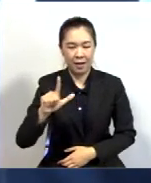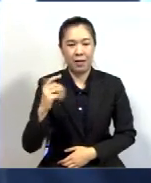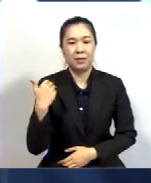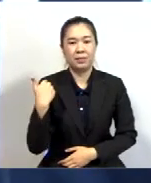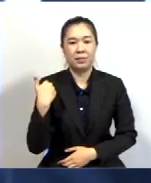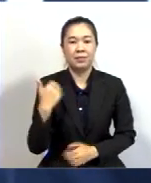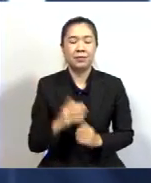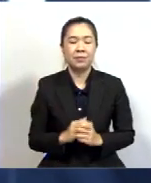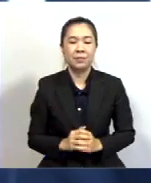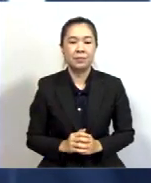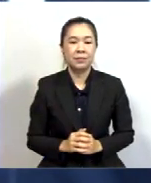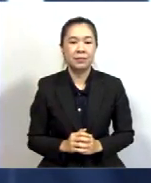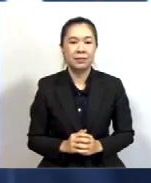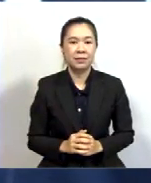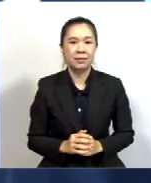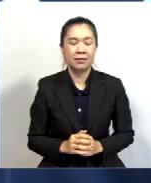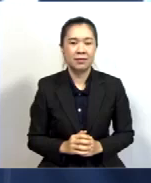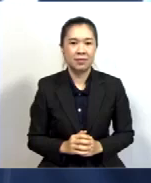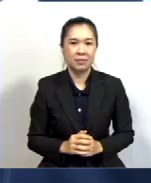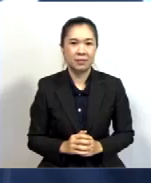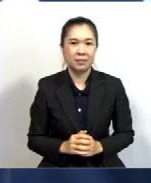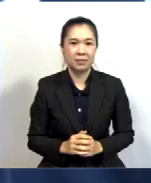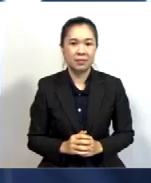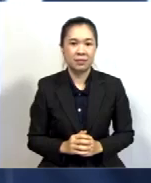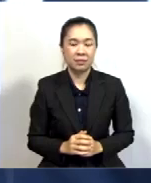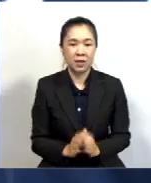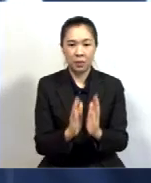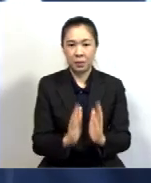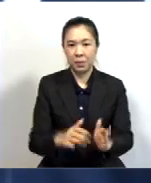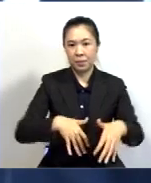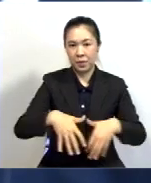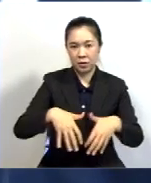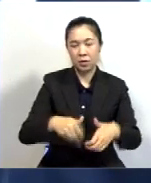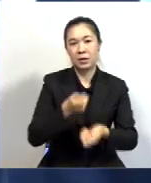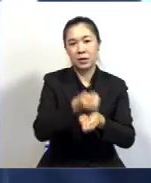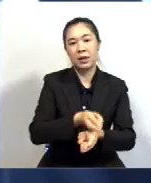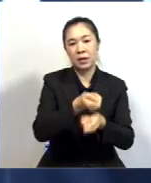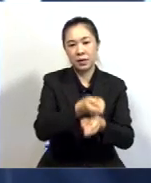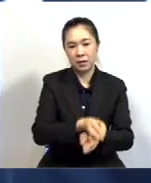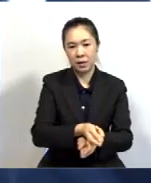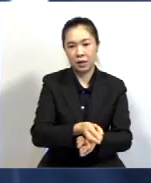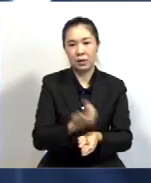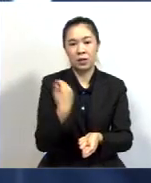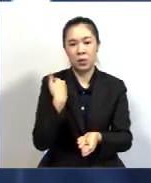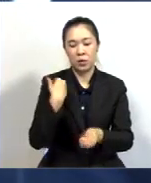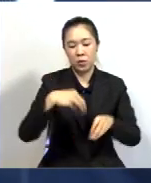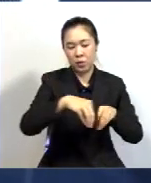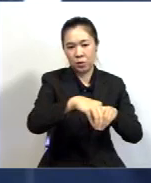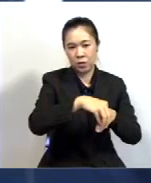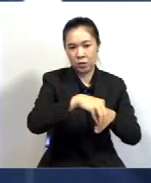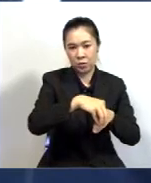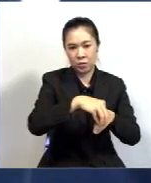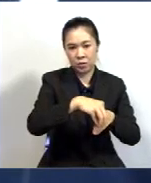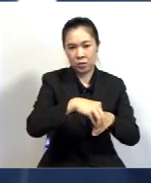มันก็ขึ้นอยู่กับว่ามีประชาชนหรือว่าเกษตรกรเนี่ยที่อยู่บริเวณรอบระบ